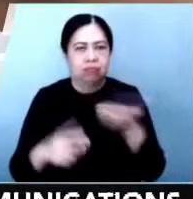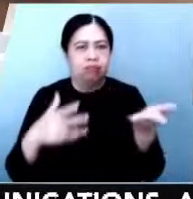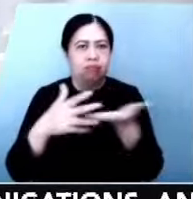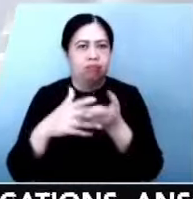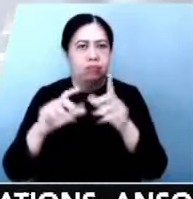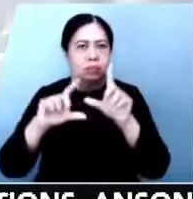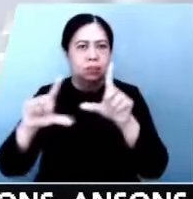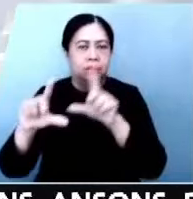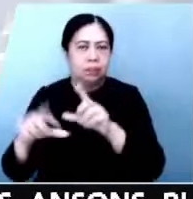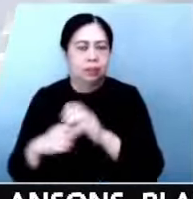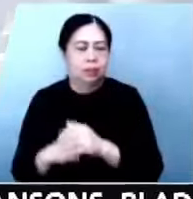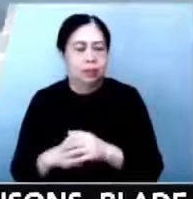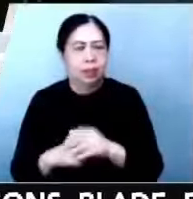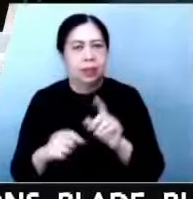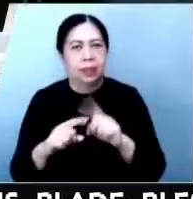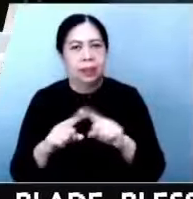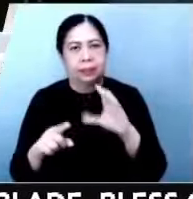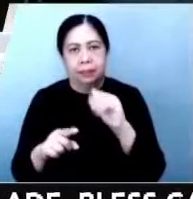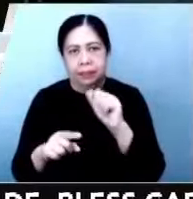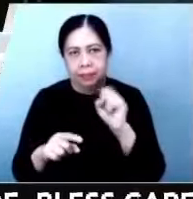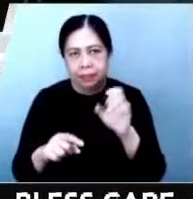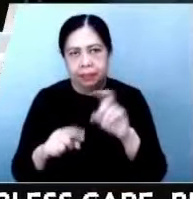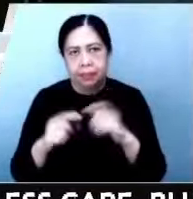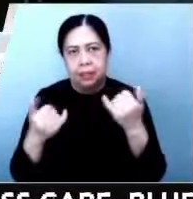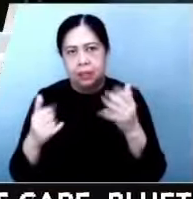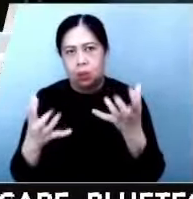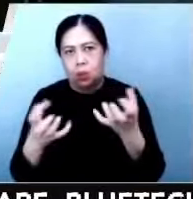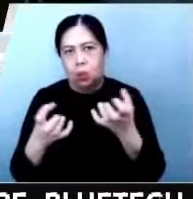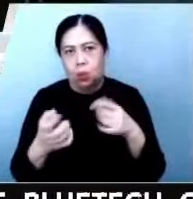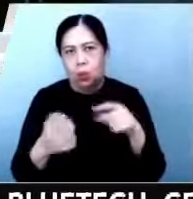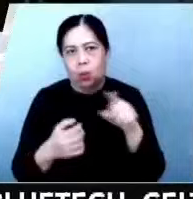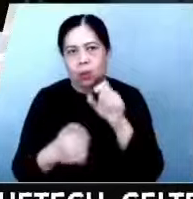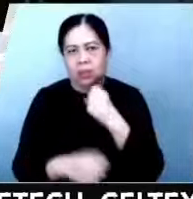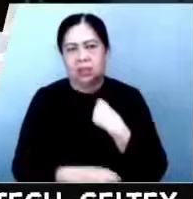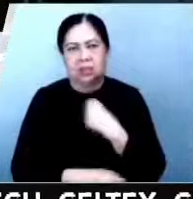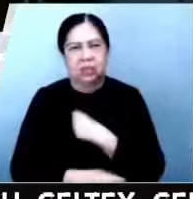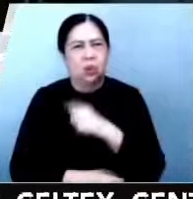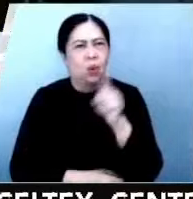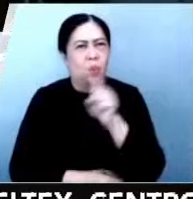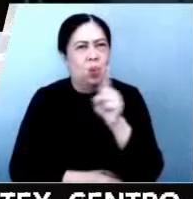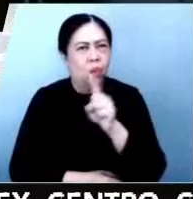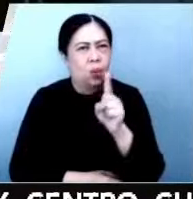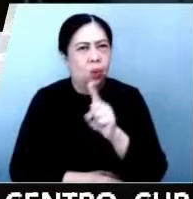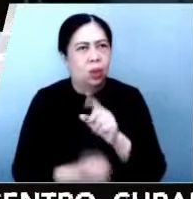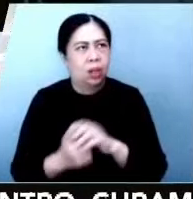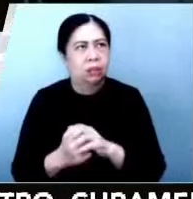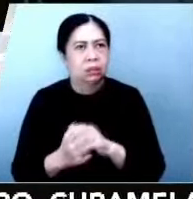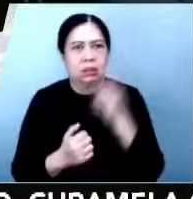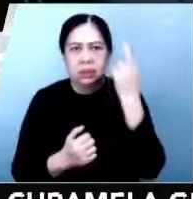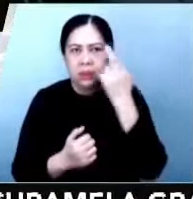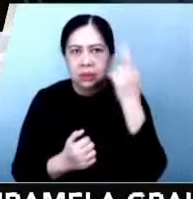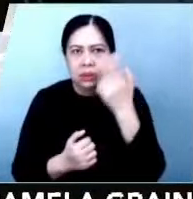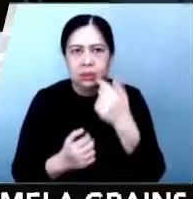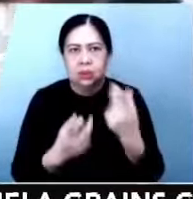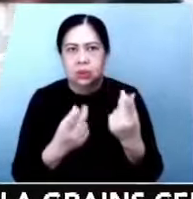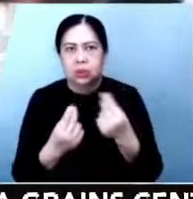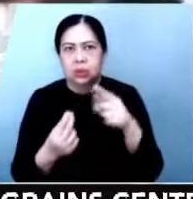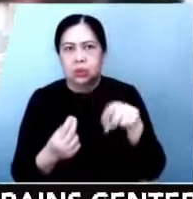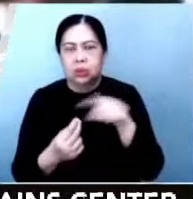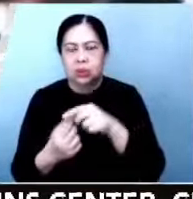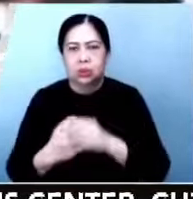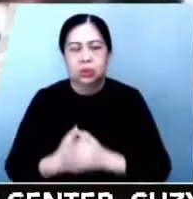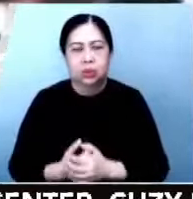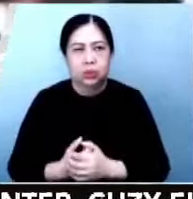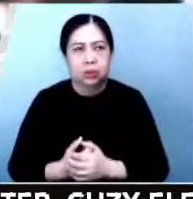kasong administratibo. Pero gusto pa rin malaman ng mga senador kung ano ang posibleng nagtulak sa kanilang gawin ito. Paano